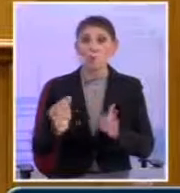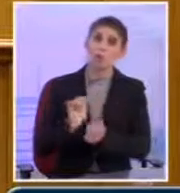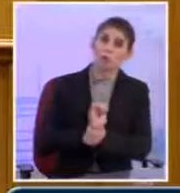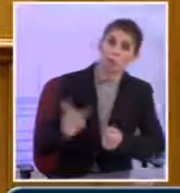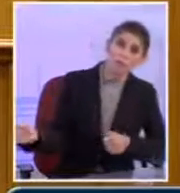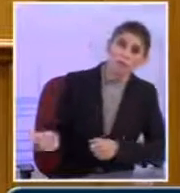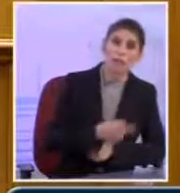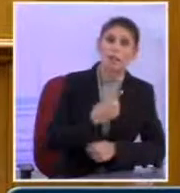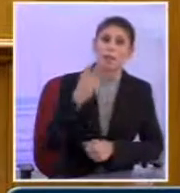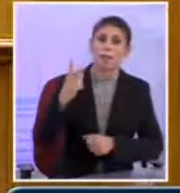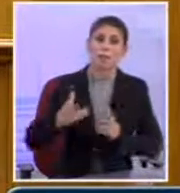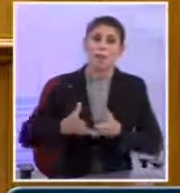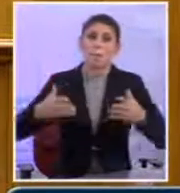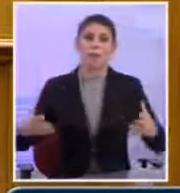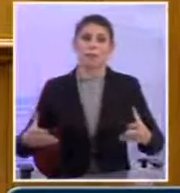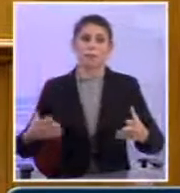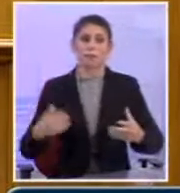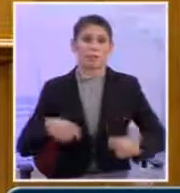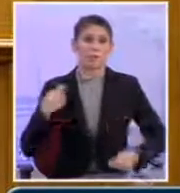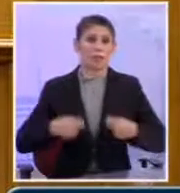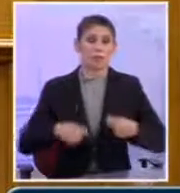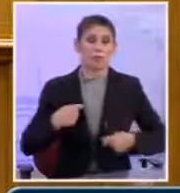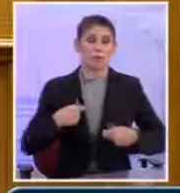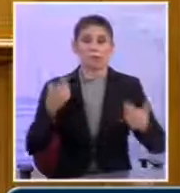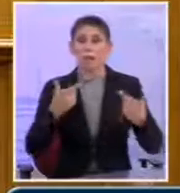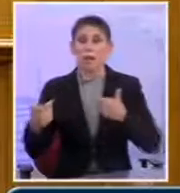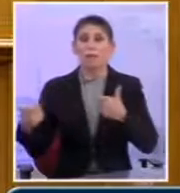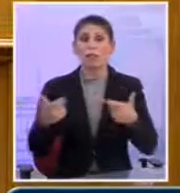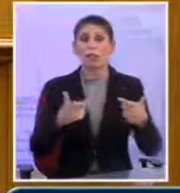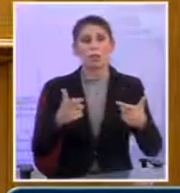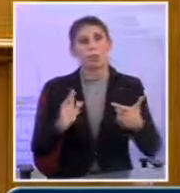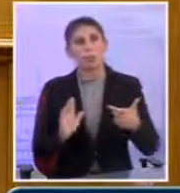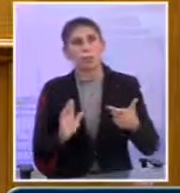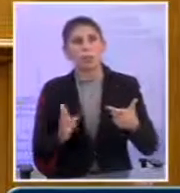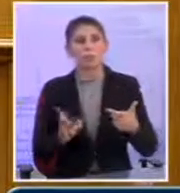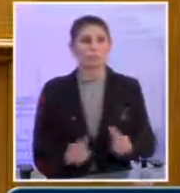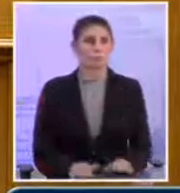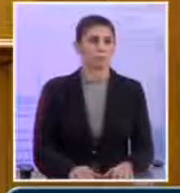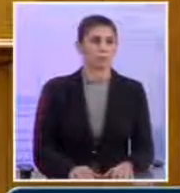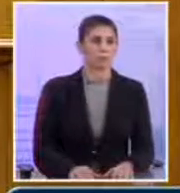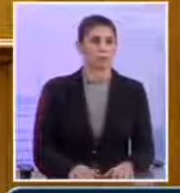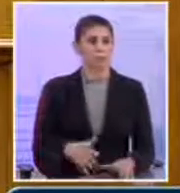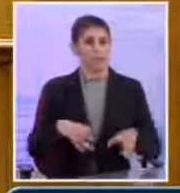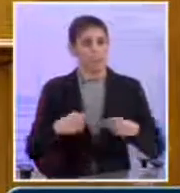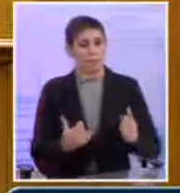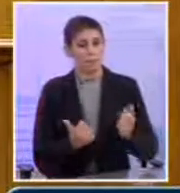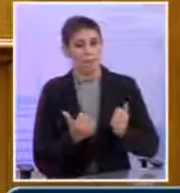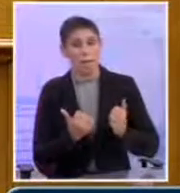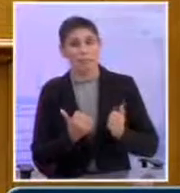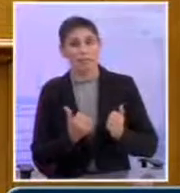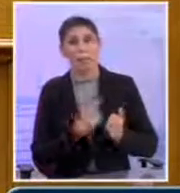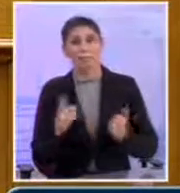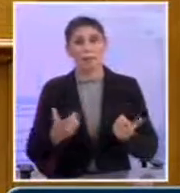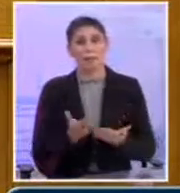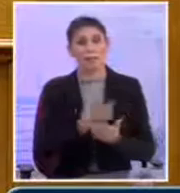αλλά πήρε και δύο επεκτάσεις. Και έχουμε και διαμαρτυρίες από τους επιθεωρητές ότι δέχτηκαν και πιέσεις για να μην